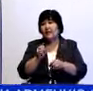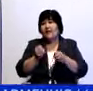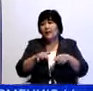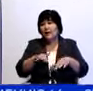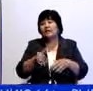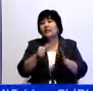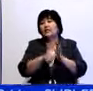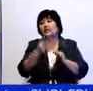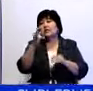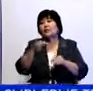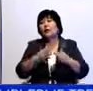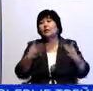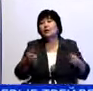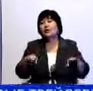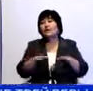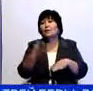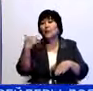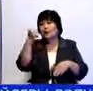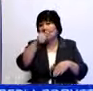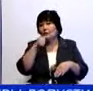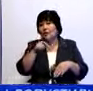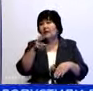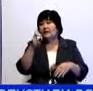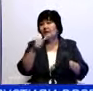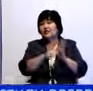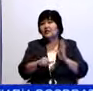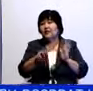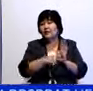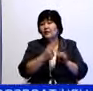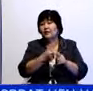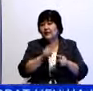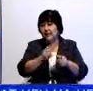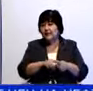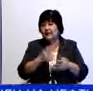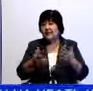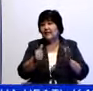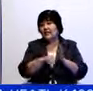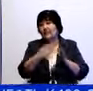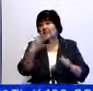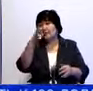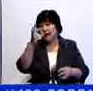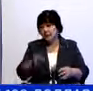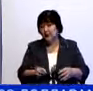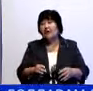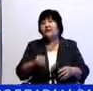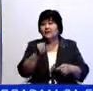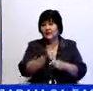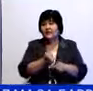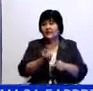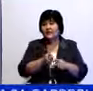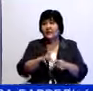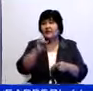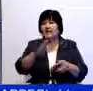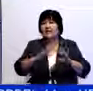63 процента больше по сравнению с прошлым годом 268 из них или 65 процентов совершены через